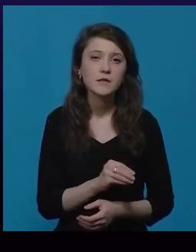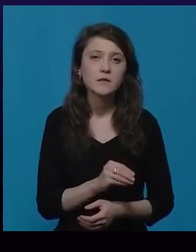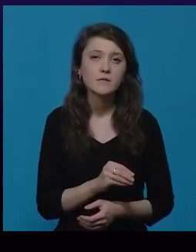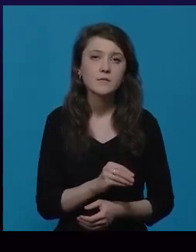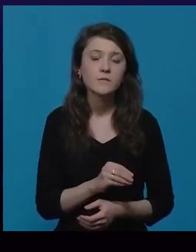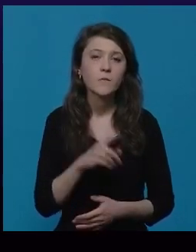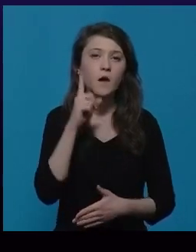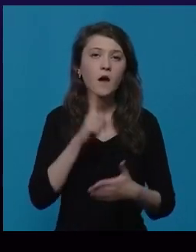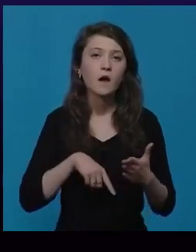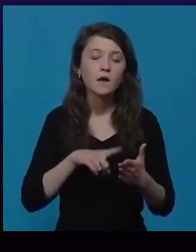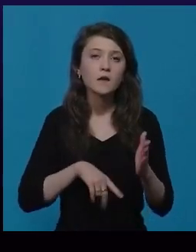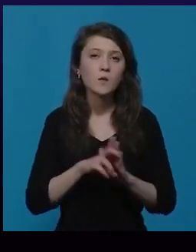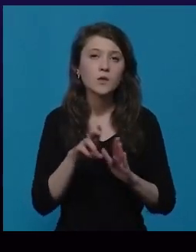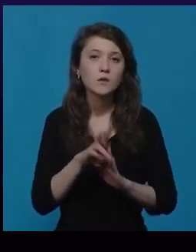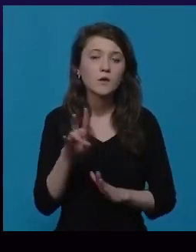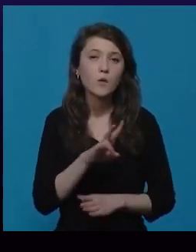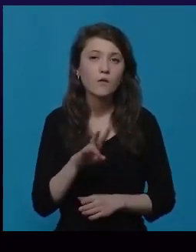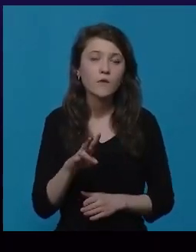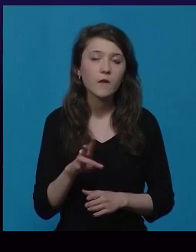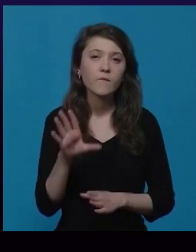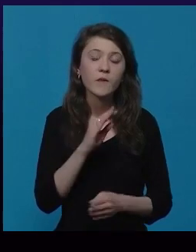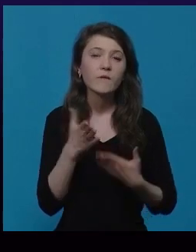релігійні установи з цим до нас віднеслися